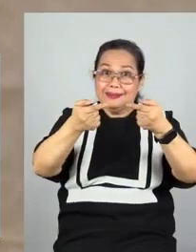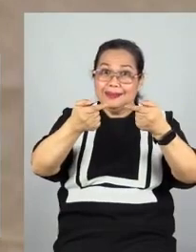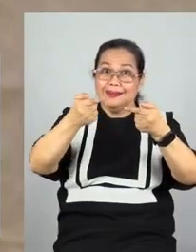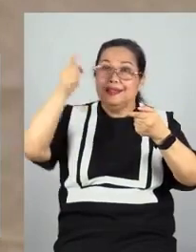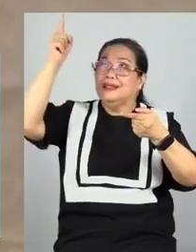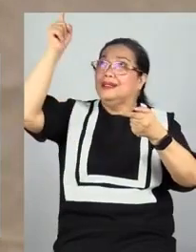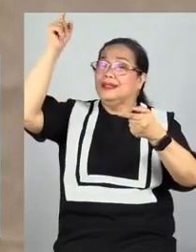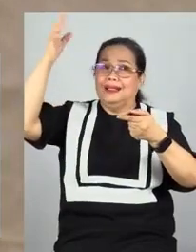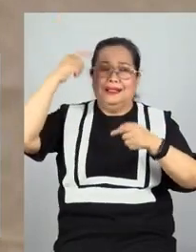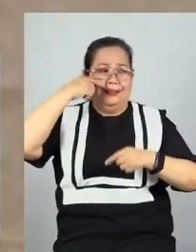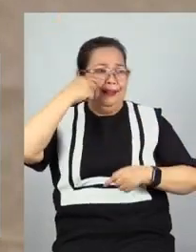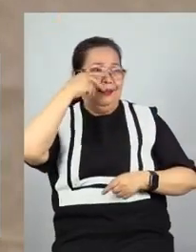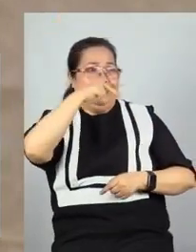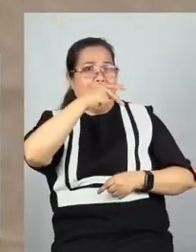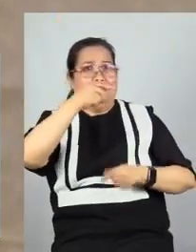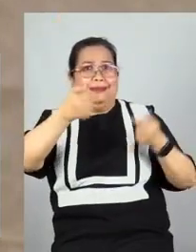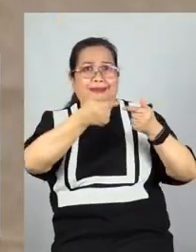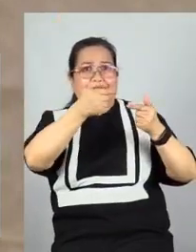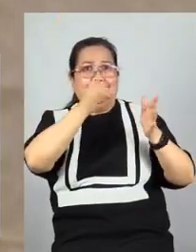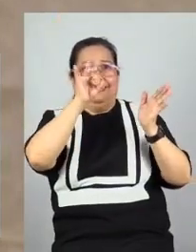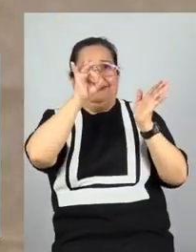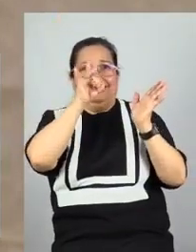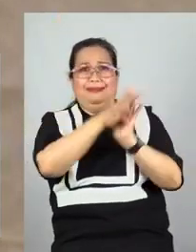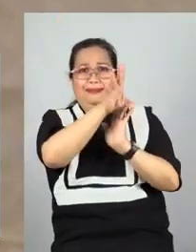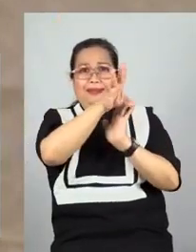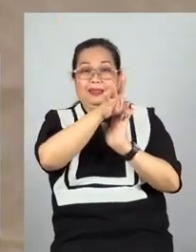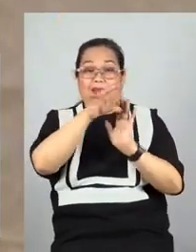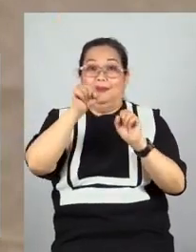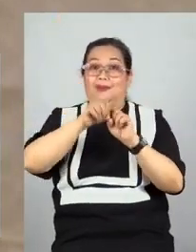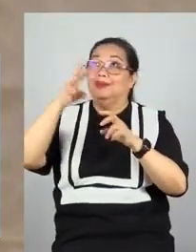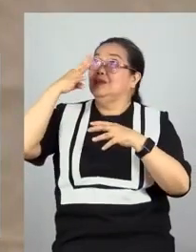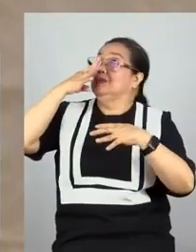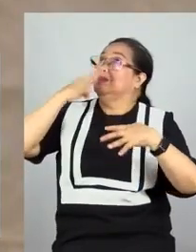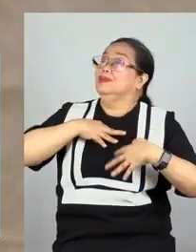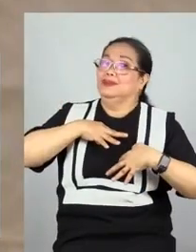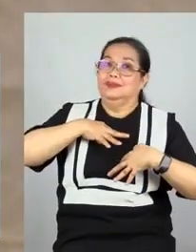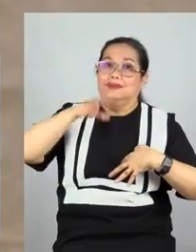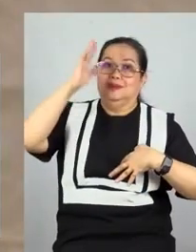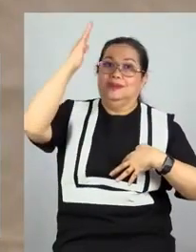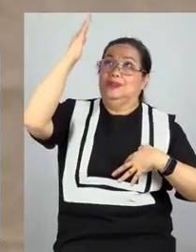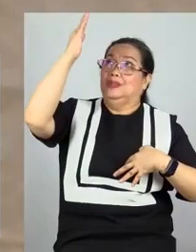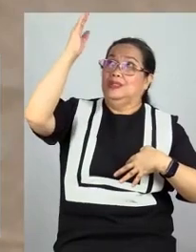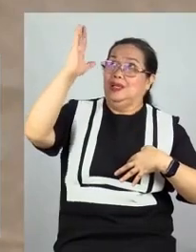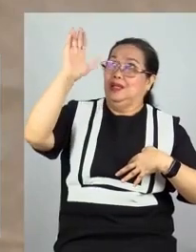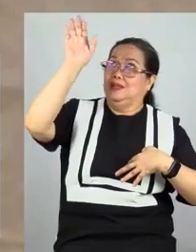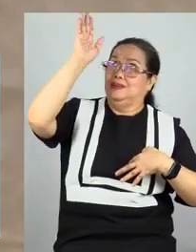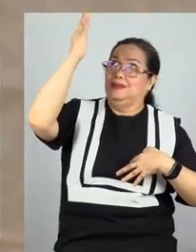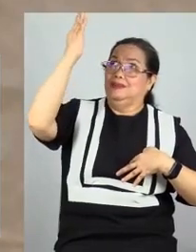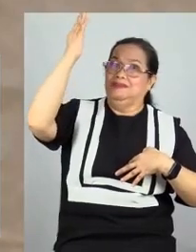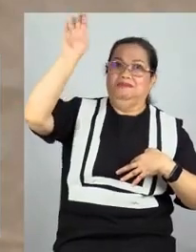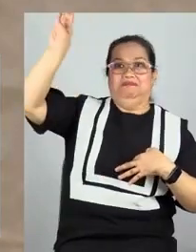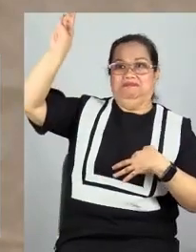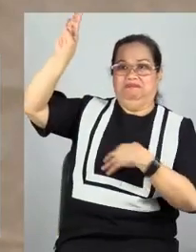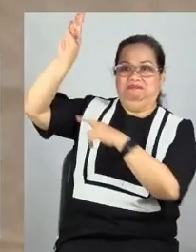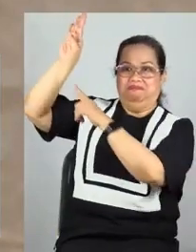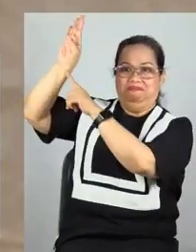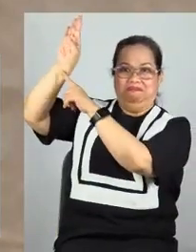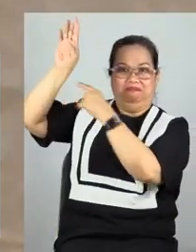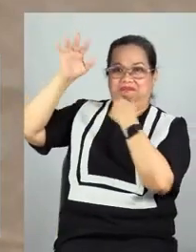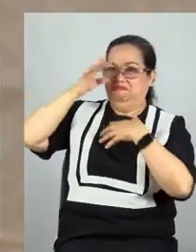mata ng kanyang Ama na banal, datapwat siya ay tinalikuran ng kanyang Ama.